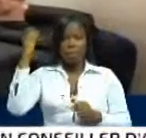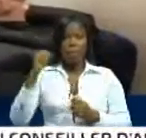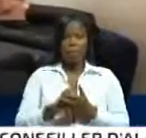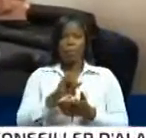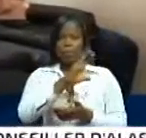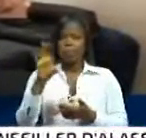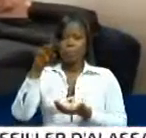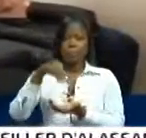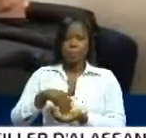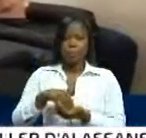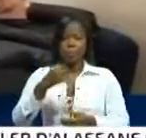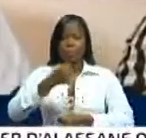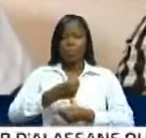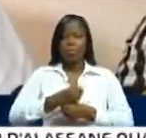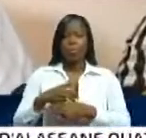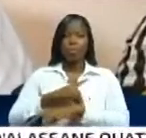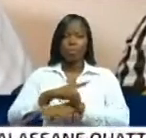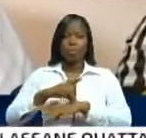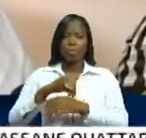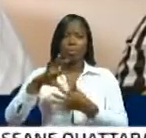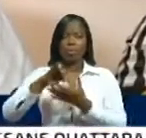pour toute la durée de son mandat